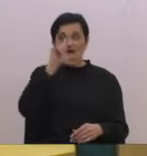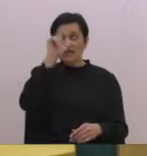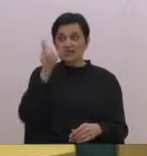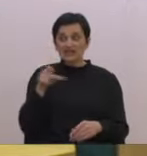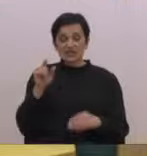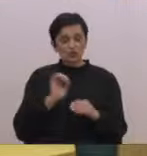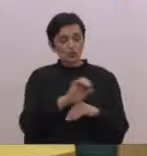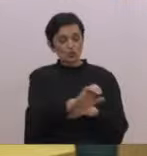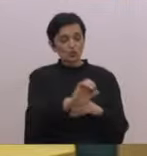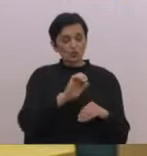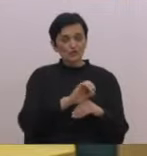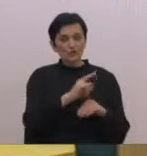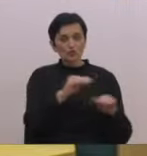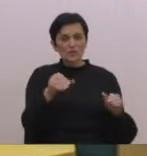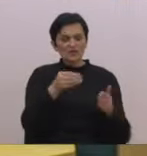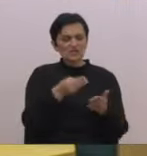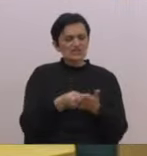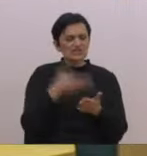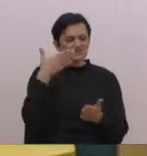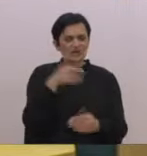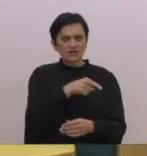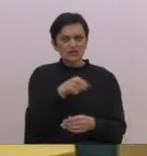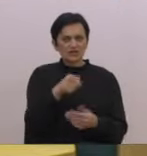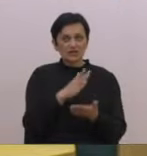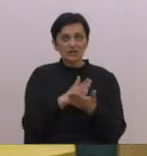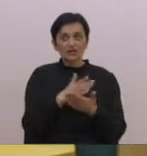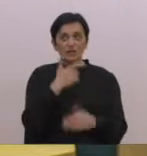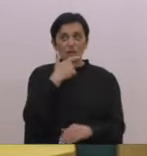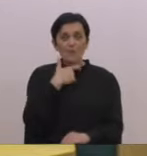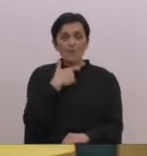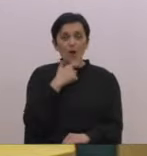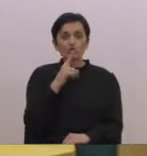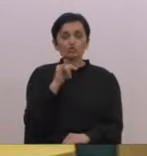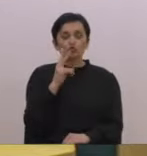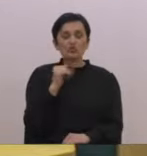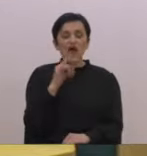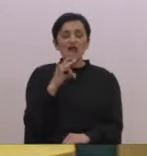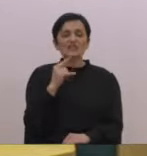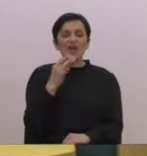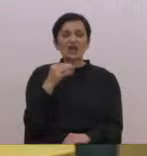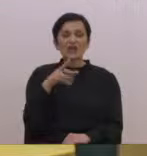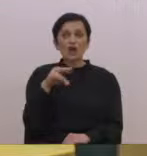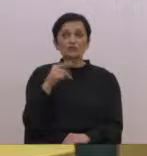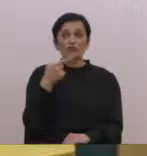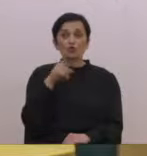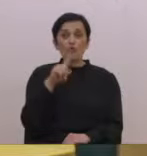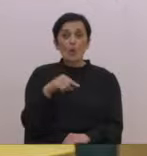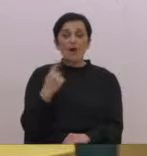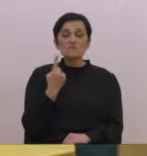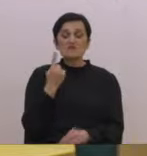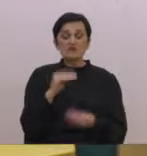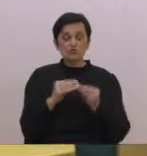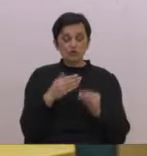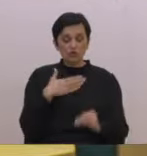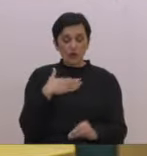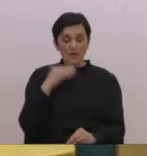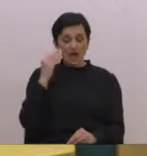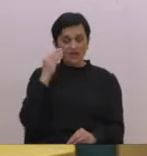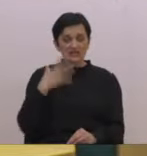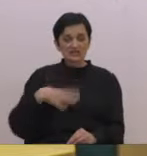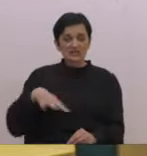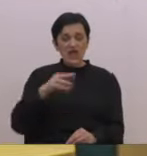vugzauni, baușeps, indenat, zuiria, qualaferi. Patoni Zukartvelia șuli. Numer pirueli problema, ce mi-a zis,